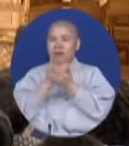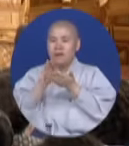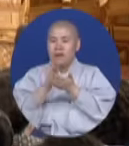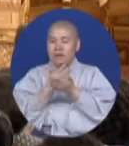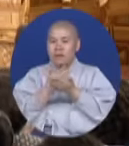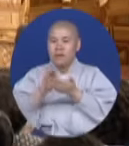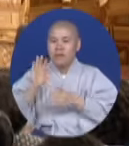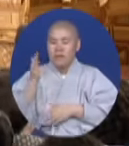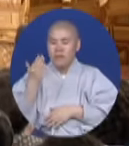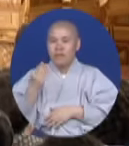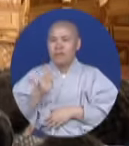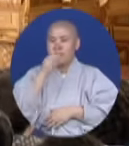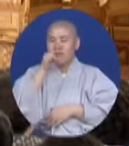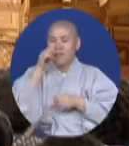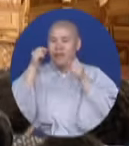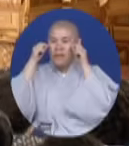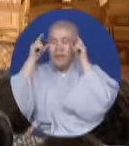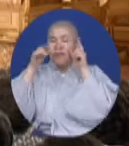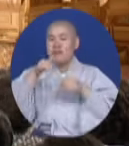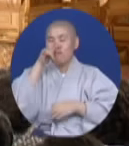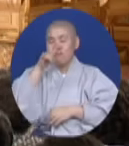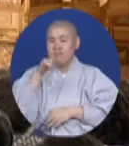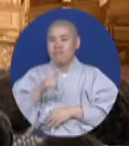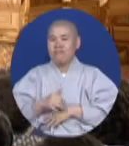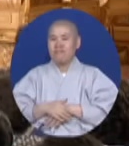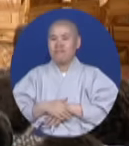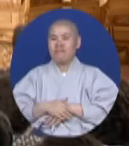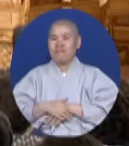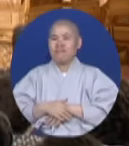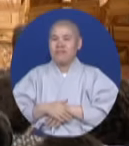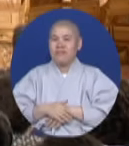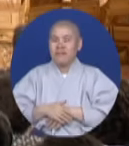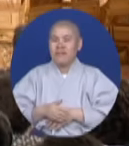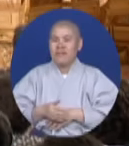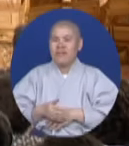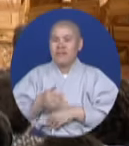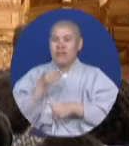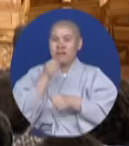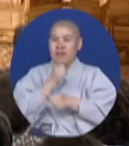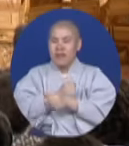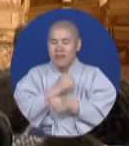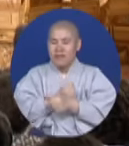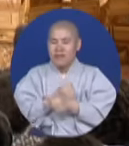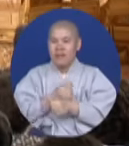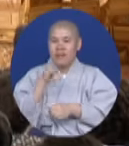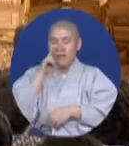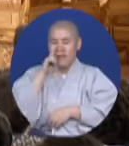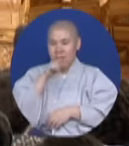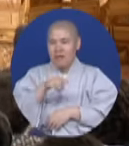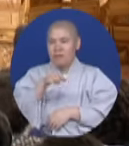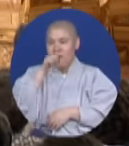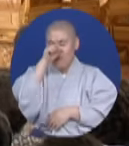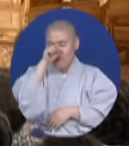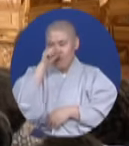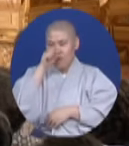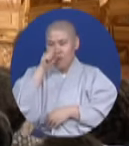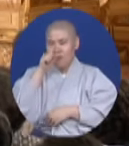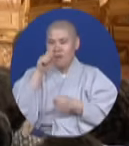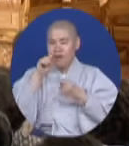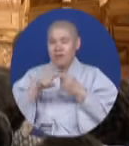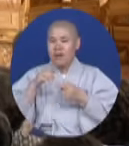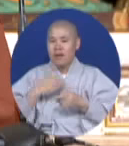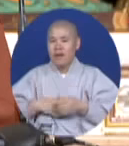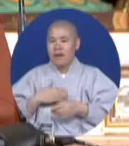그런데 중생도 깨달음이 있어요. 그러니까 이거 했는데 나빴는데 이거 하니까 좋아졌다 이것도 깨달음이에요.